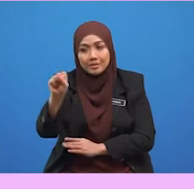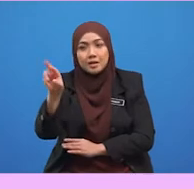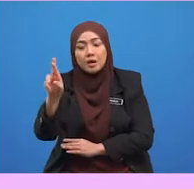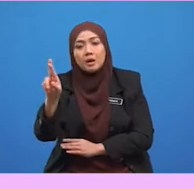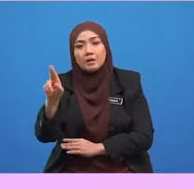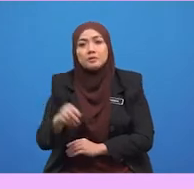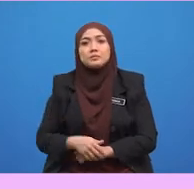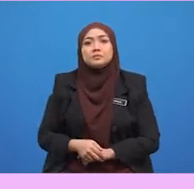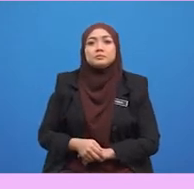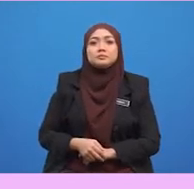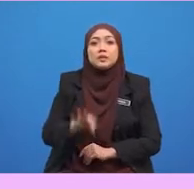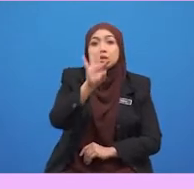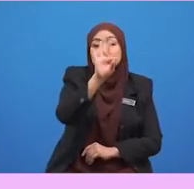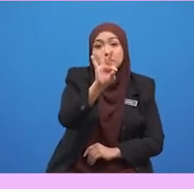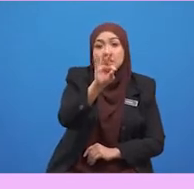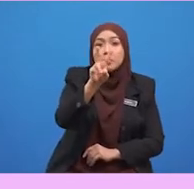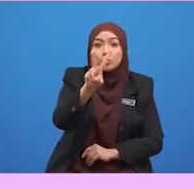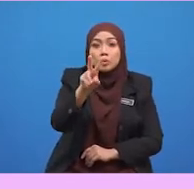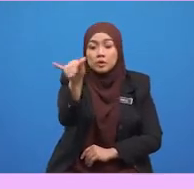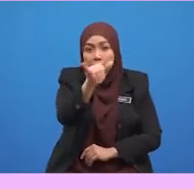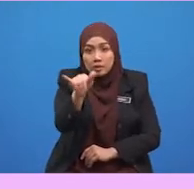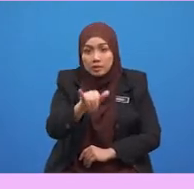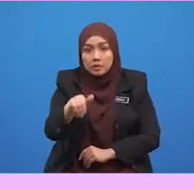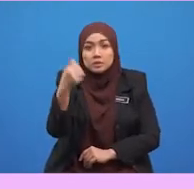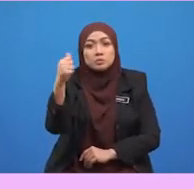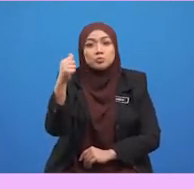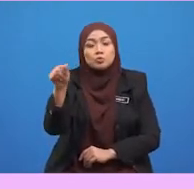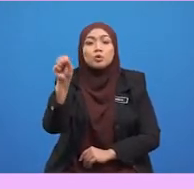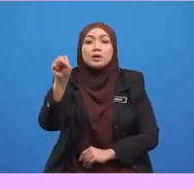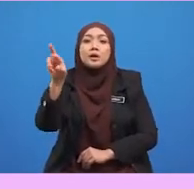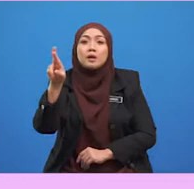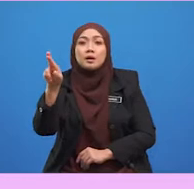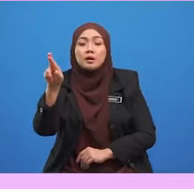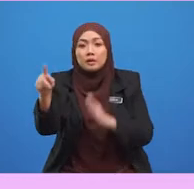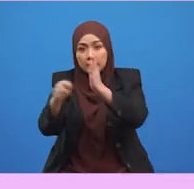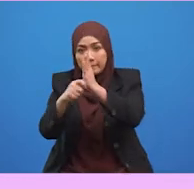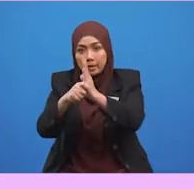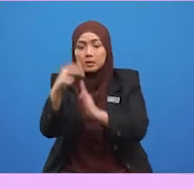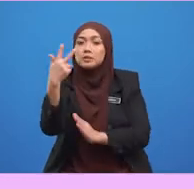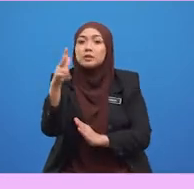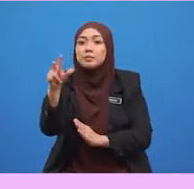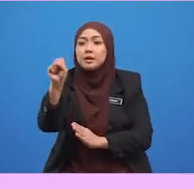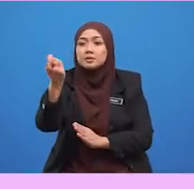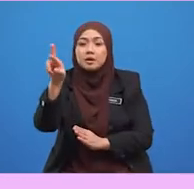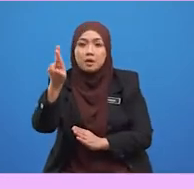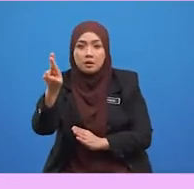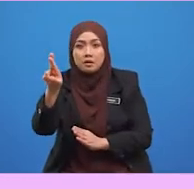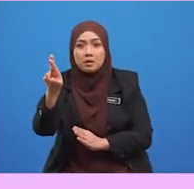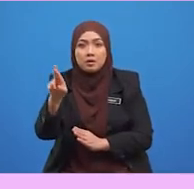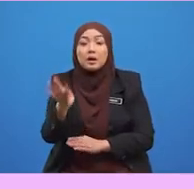2SR. 92 sama dengan 10SR tambah